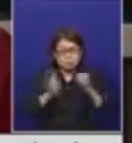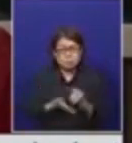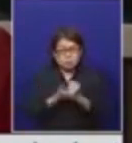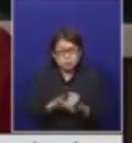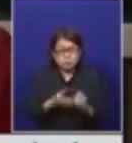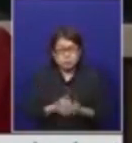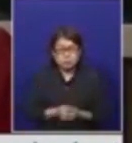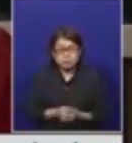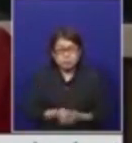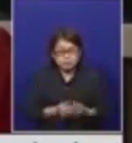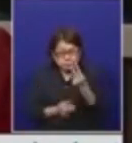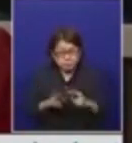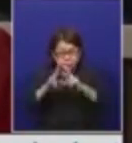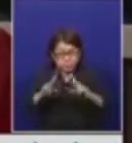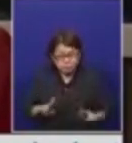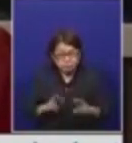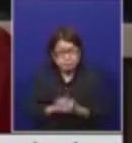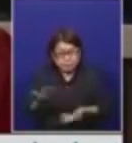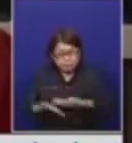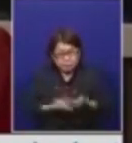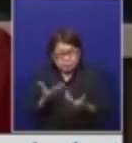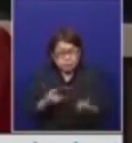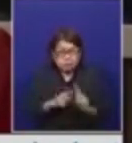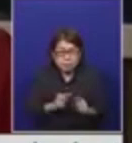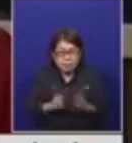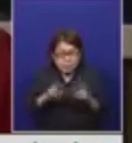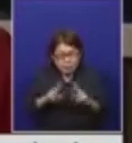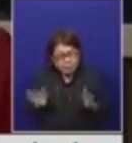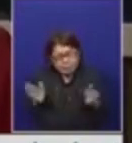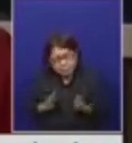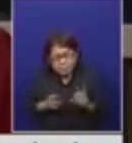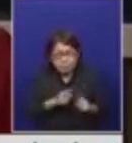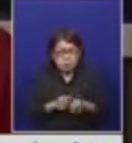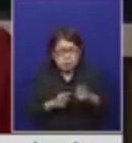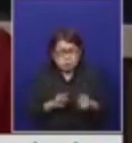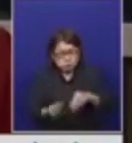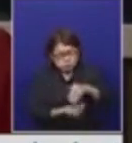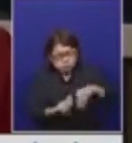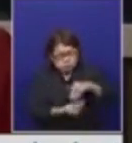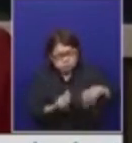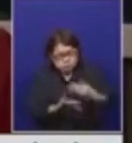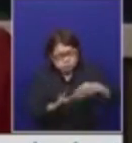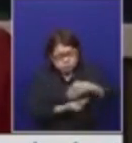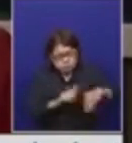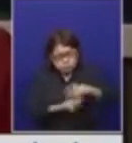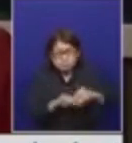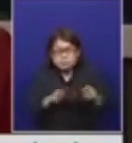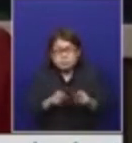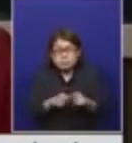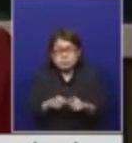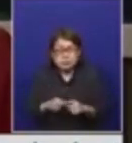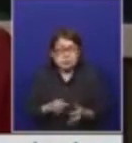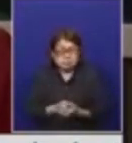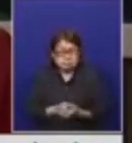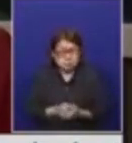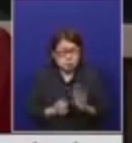กิจขนาดเล็กและเล็กมากนะครับเพื่อให้ธุรกิจเหล่านี้ขับเคลื่อนเศรษฐกิจของประเทศในลักษณะ New S